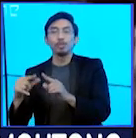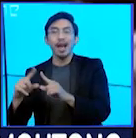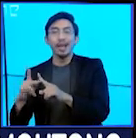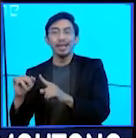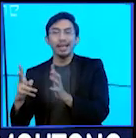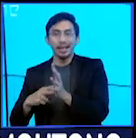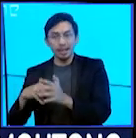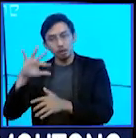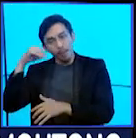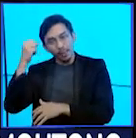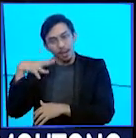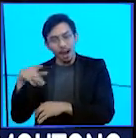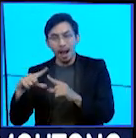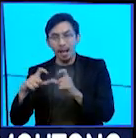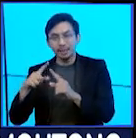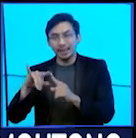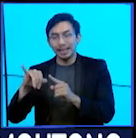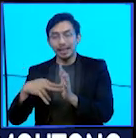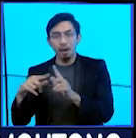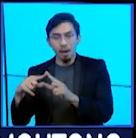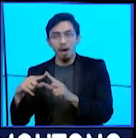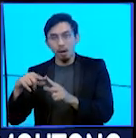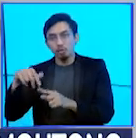Parigi, Moutong, Sulawesi Tengah, Sabtu kemarin.